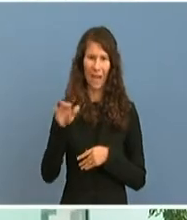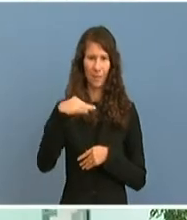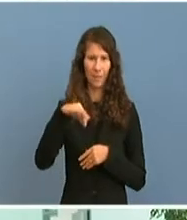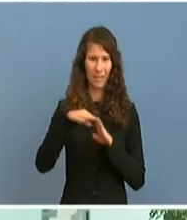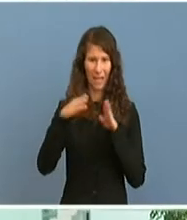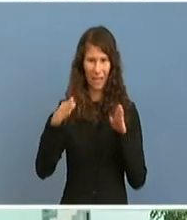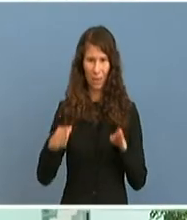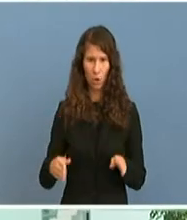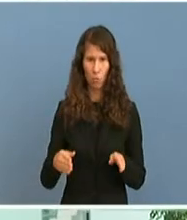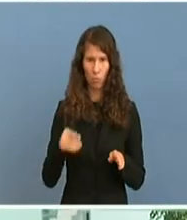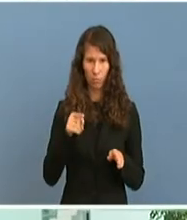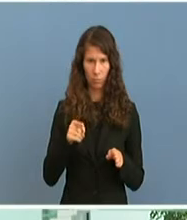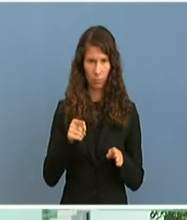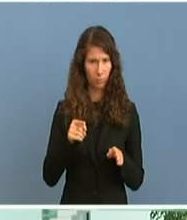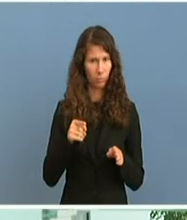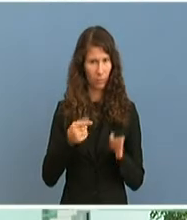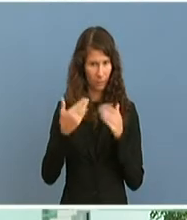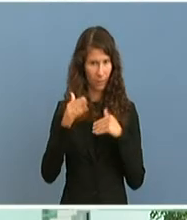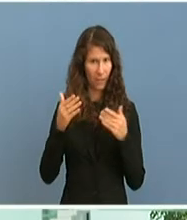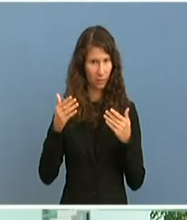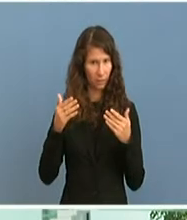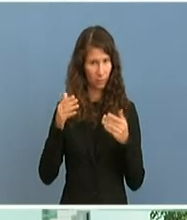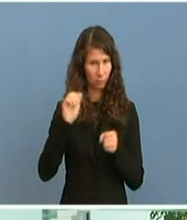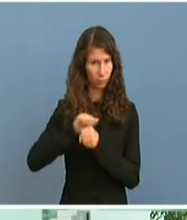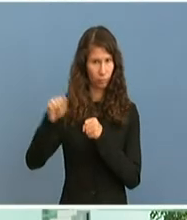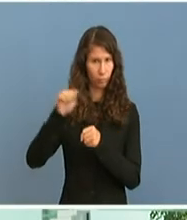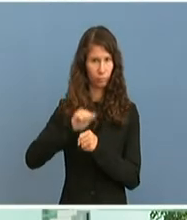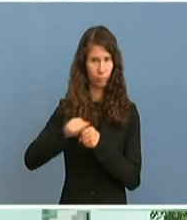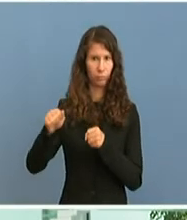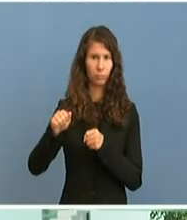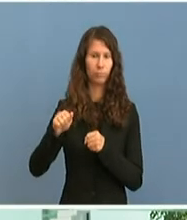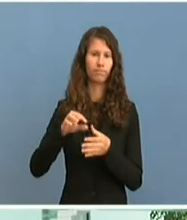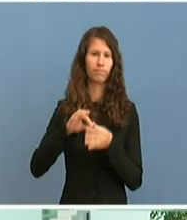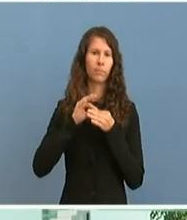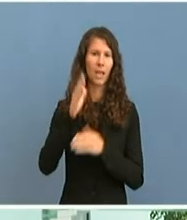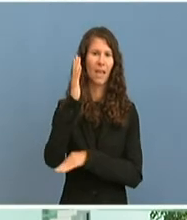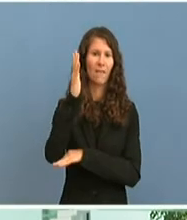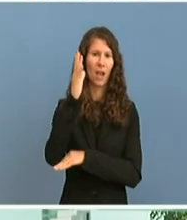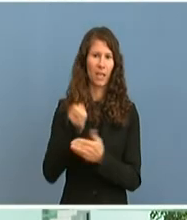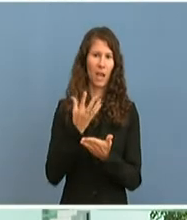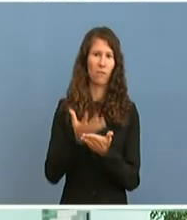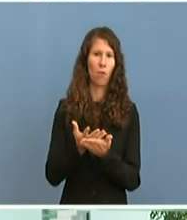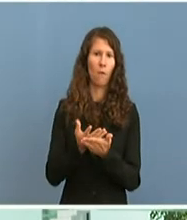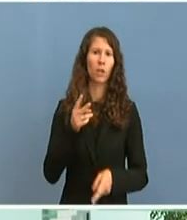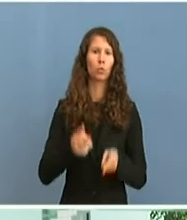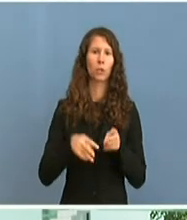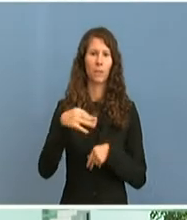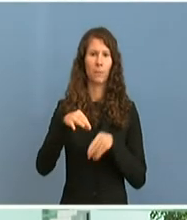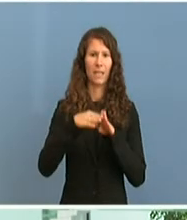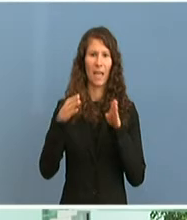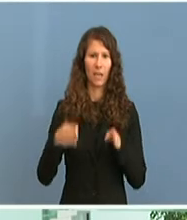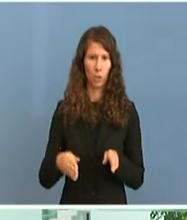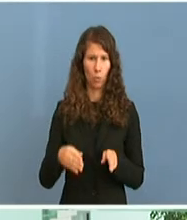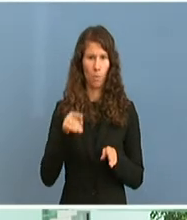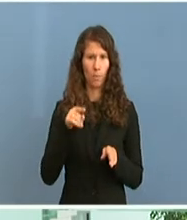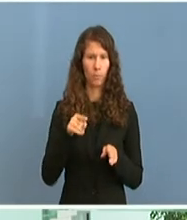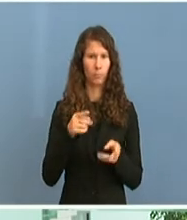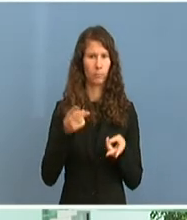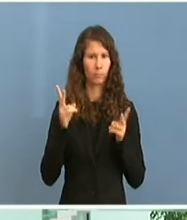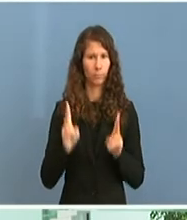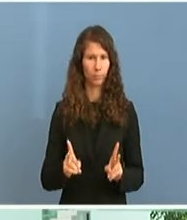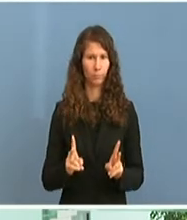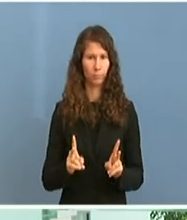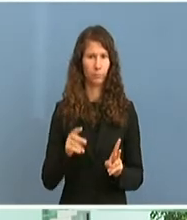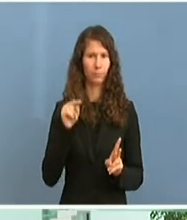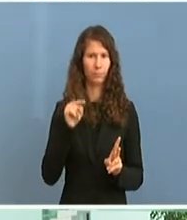Ministerium Widerspruch kam gegen einen Referentenentwurf aus dem Justizministerium, der im generischen